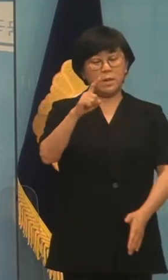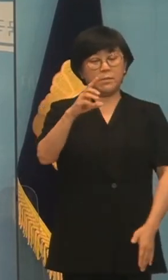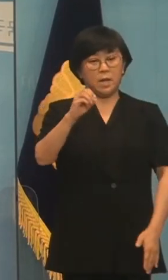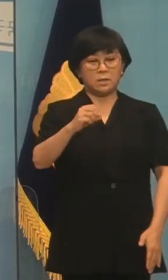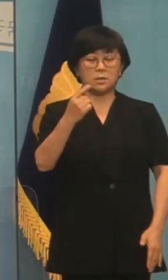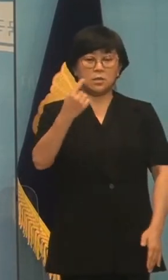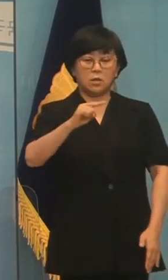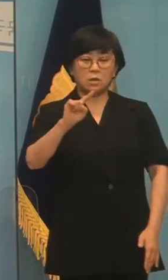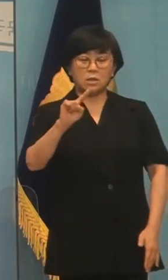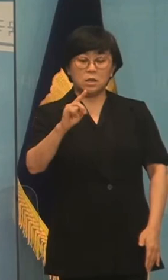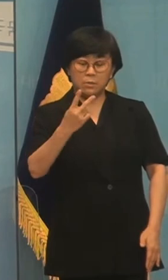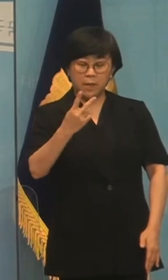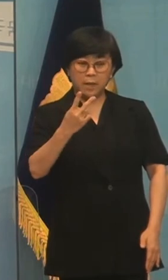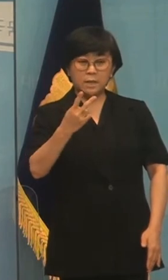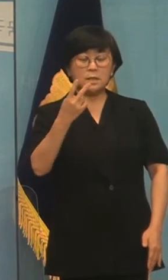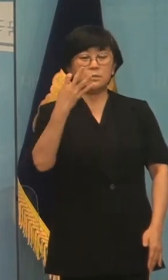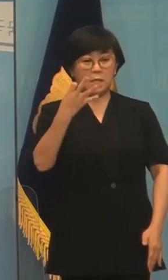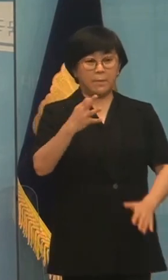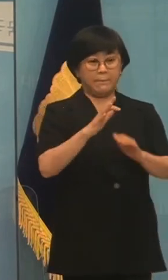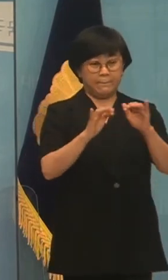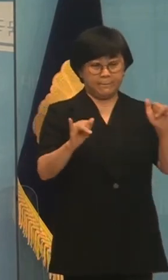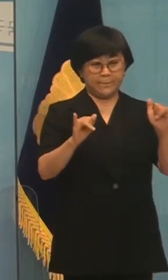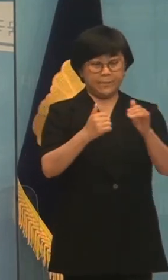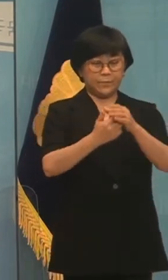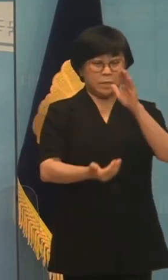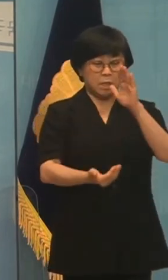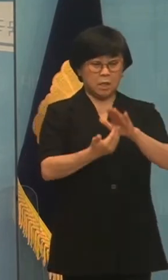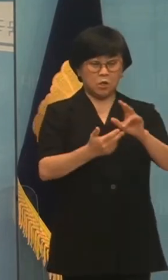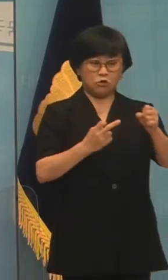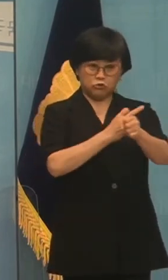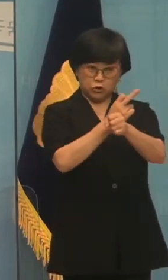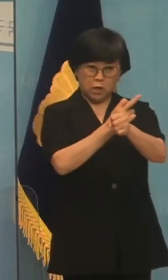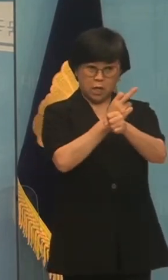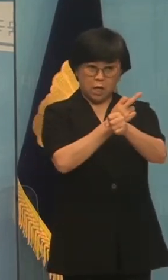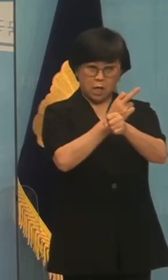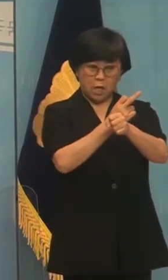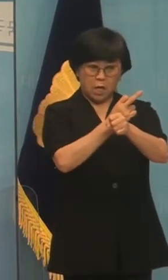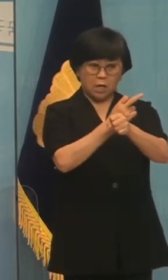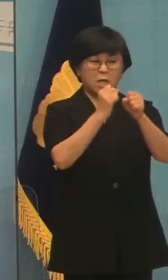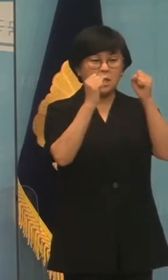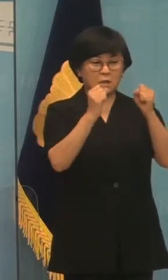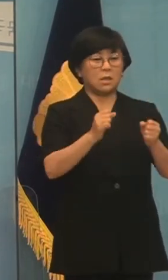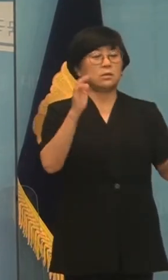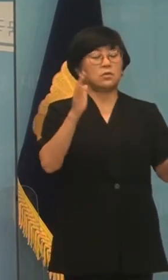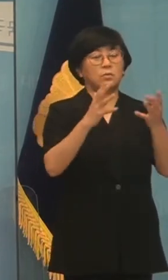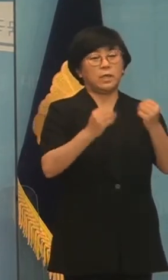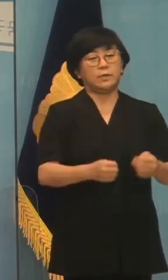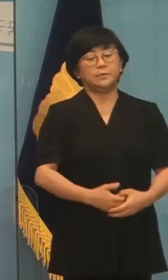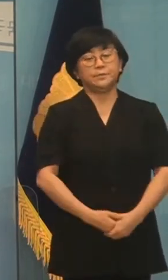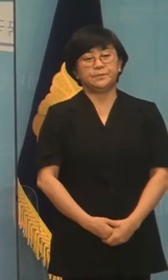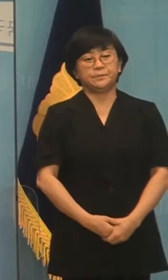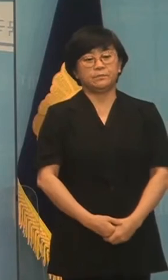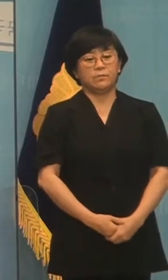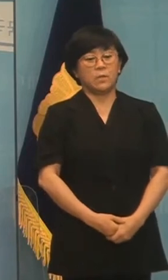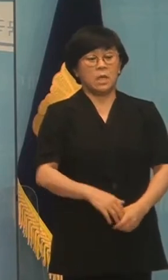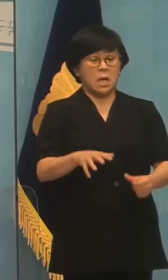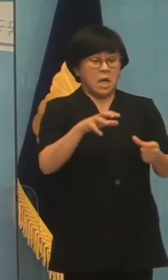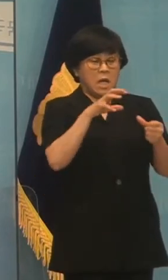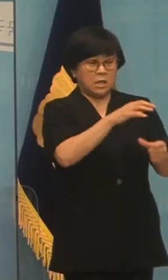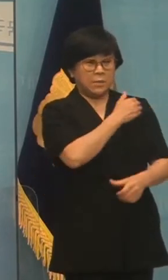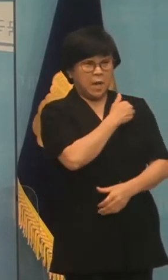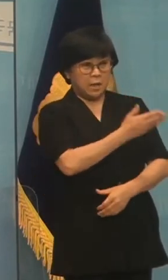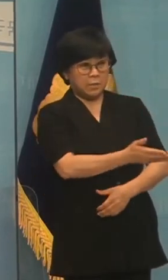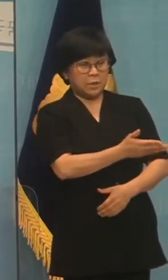11만 1,214명입니다. 최대 12시간 장시간 이용하는 아이들도 많습니다. 학대와